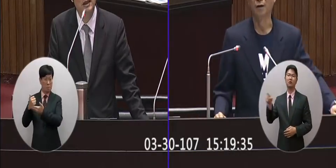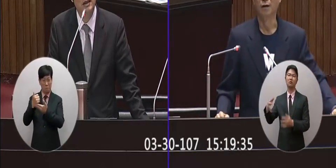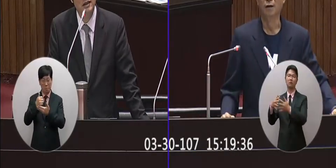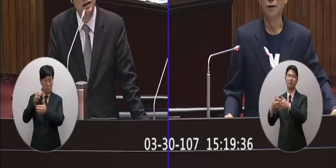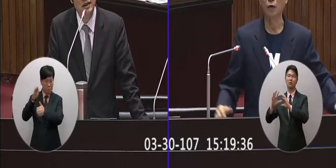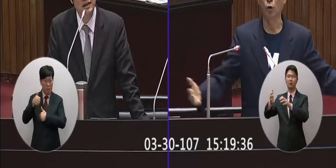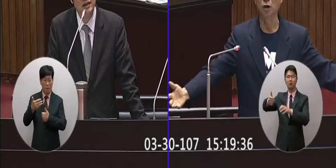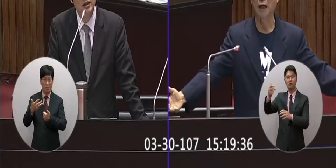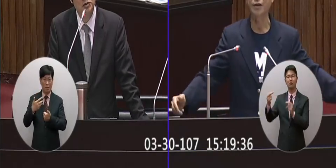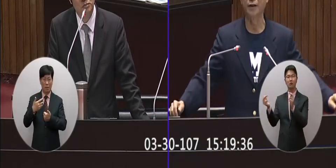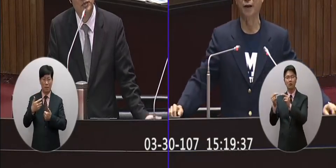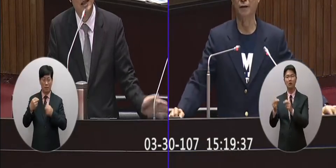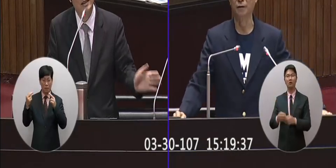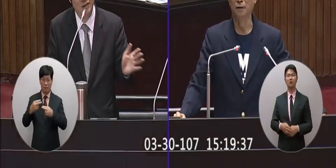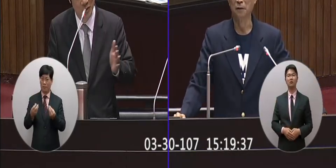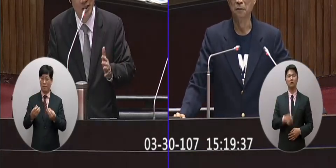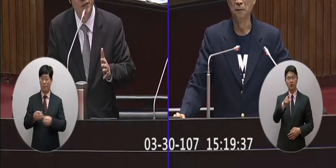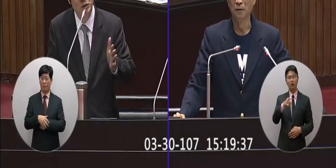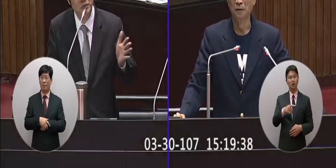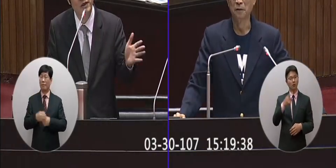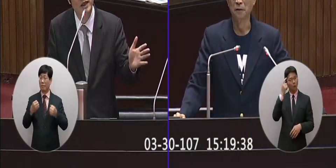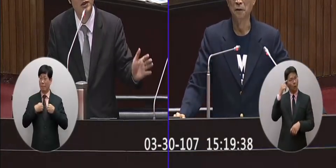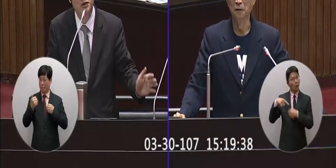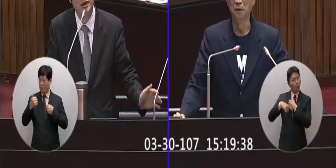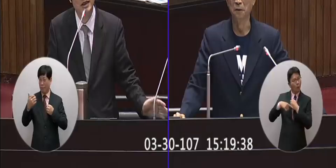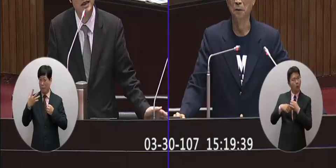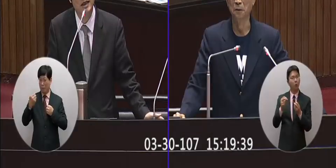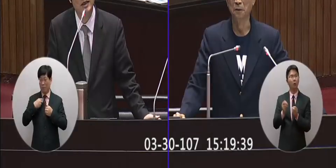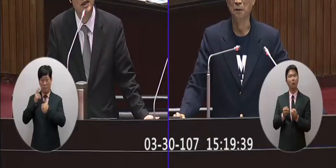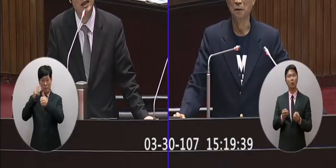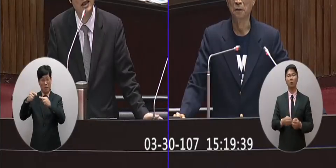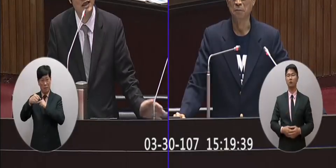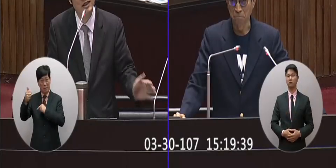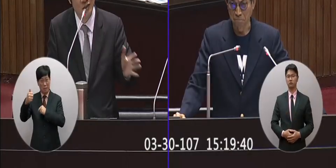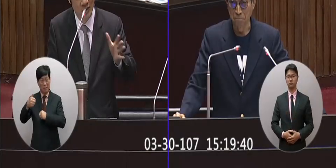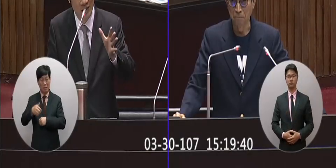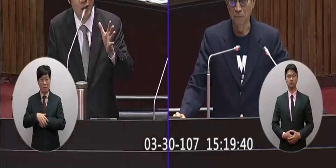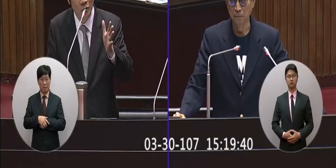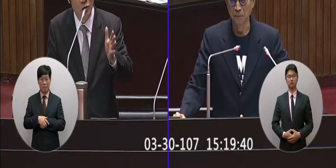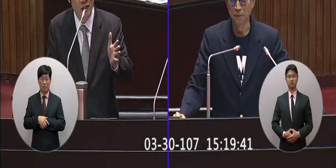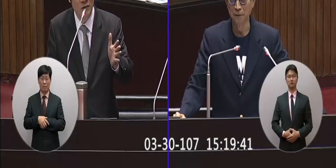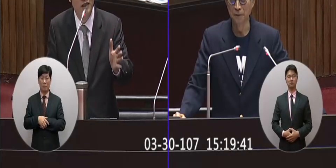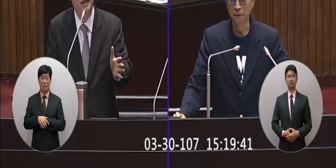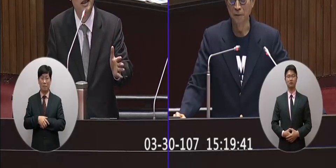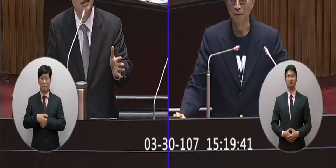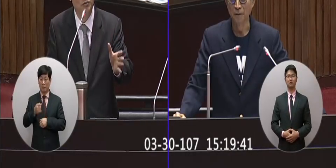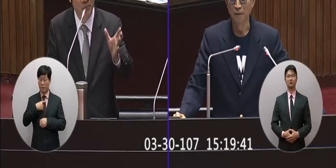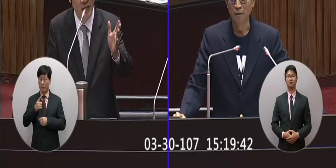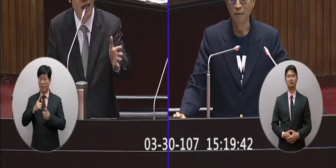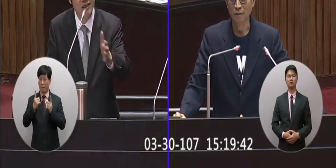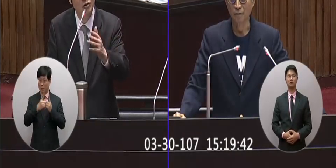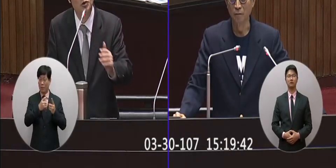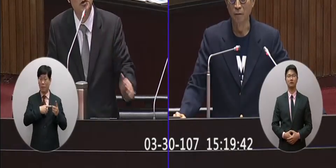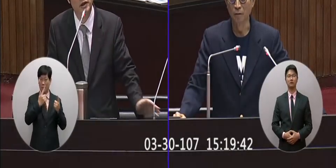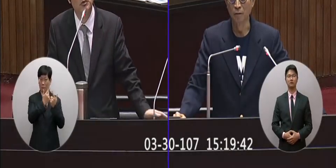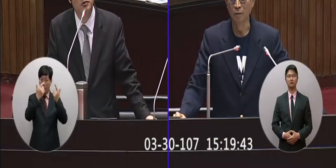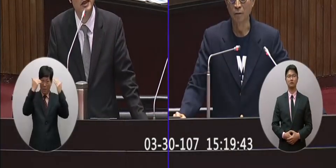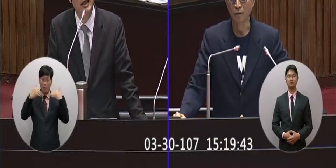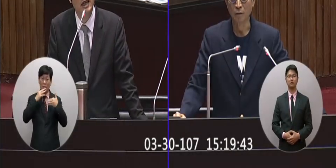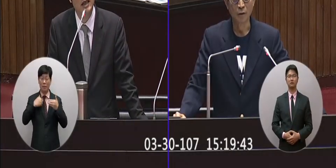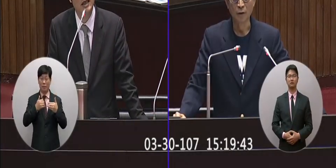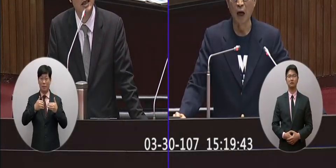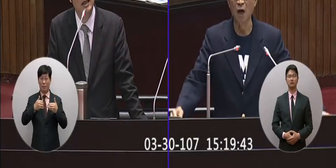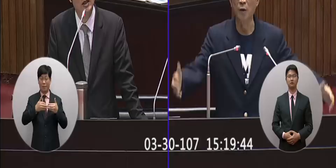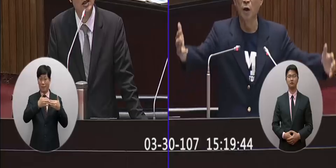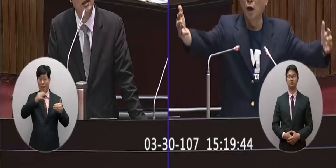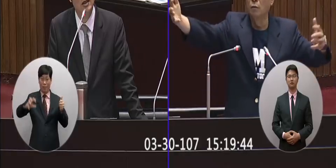求 这个金，他多有弹性啊， 习近平没有要求金正恩 要承认北韩是中国的一部